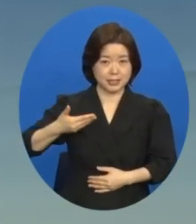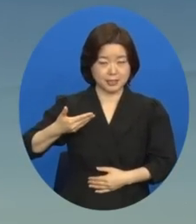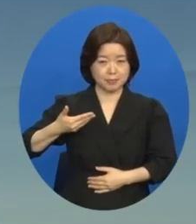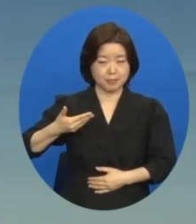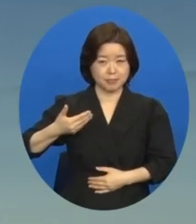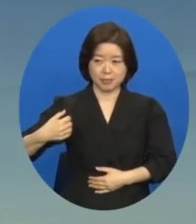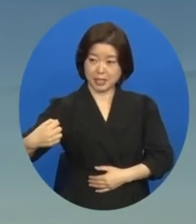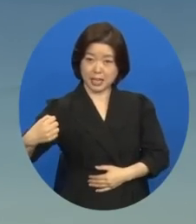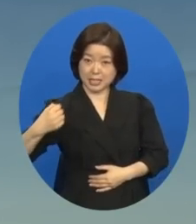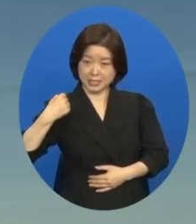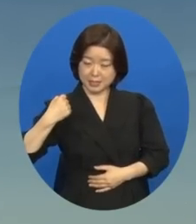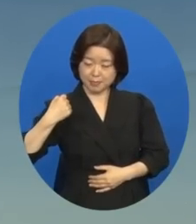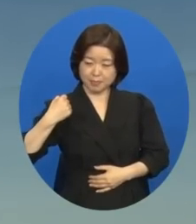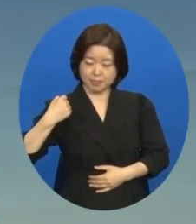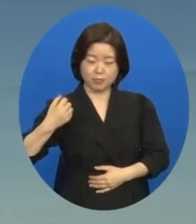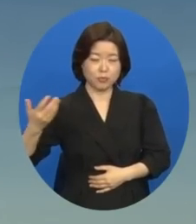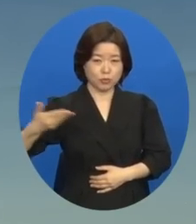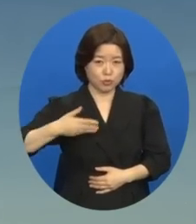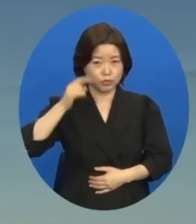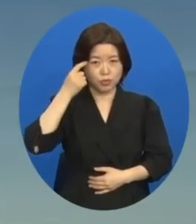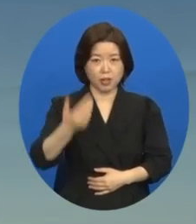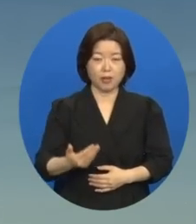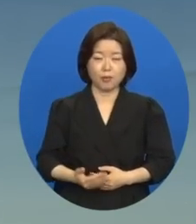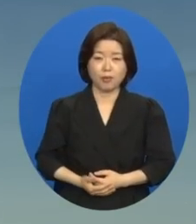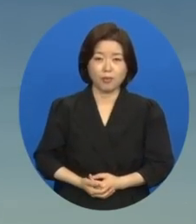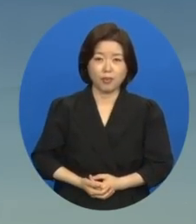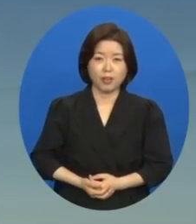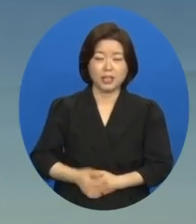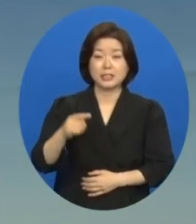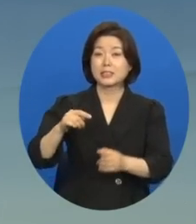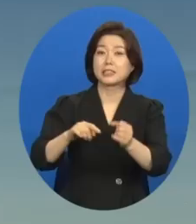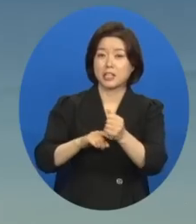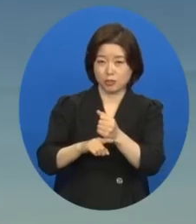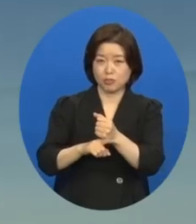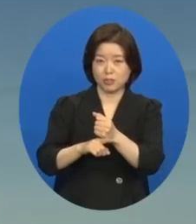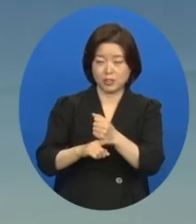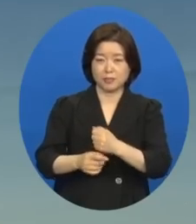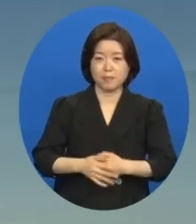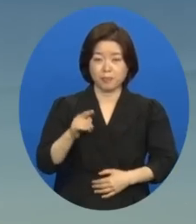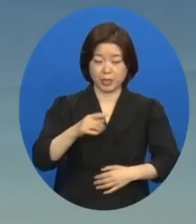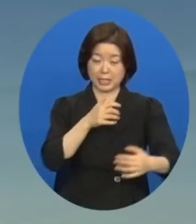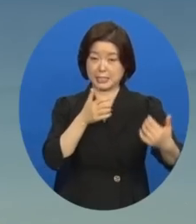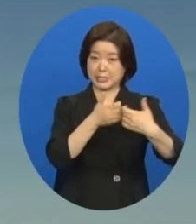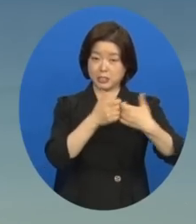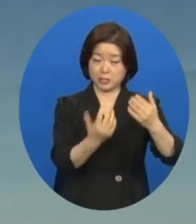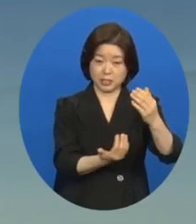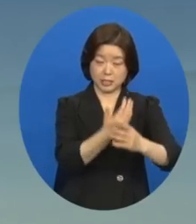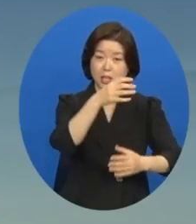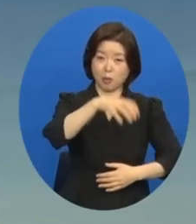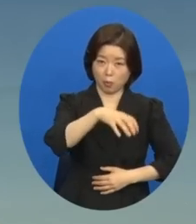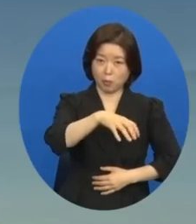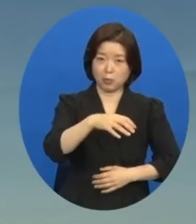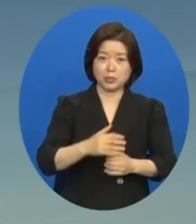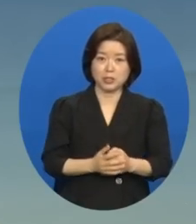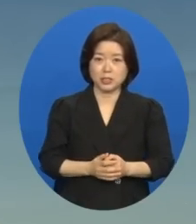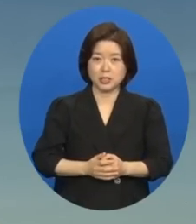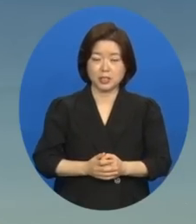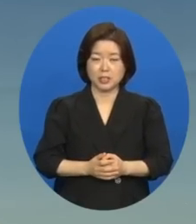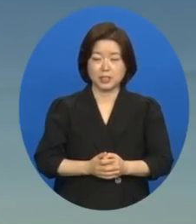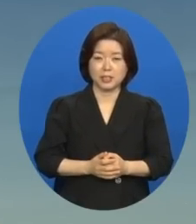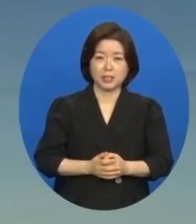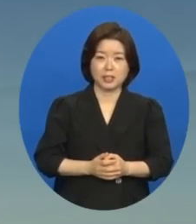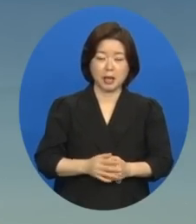무기로 주시는 것일까요? 그 이유는 그 전쟁이 일어나는 장소가 조금 전에